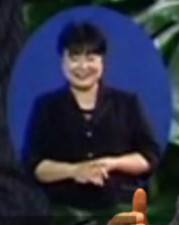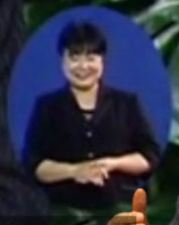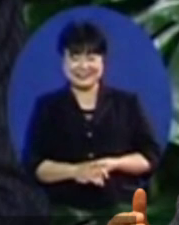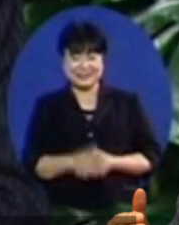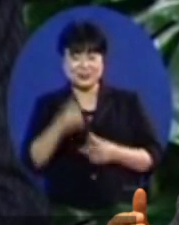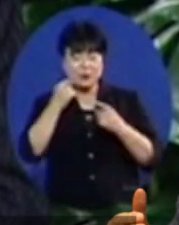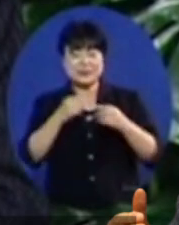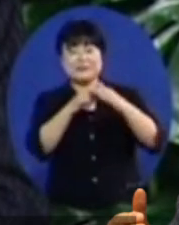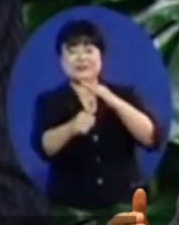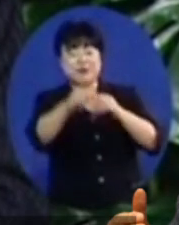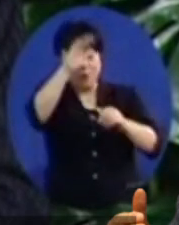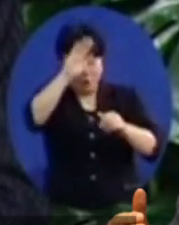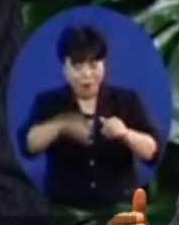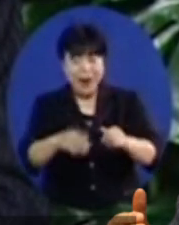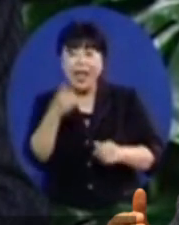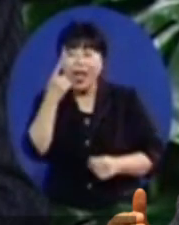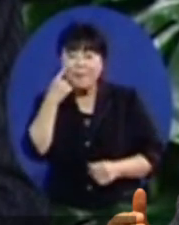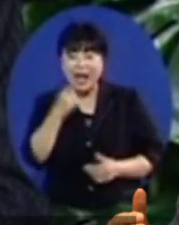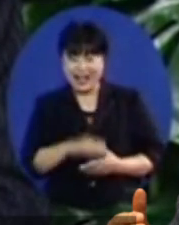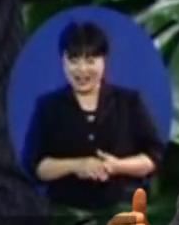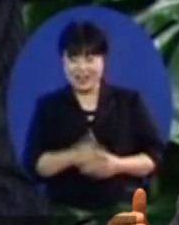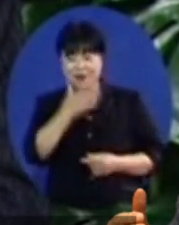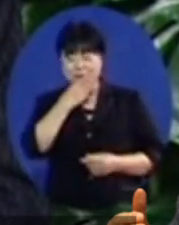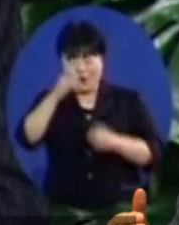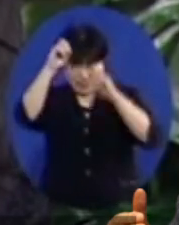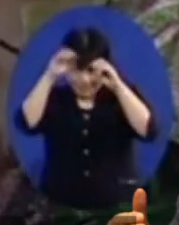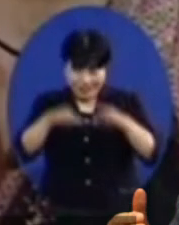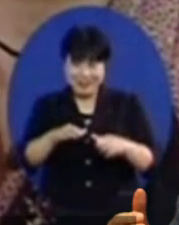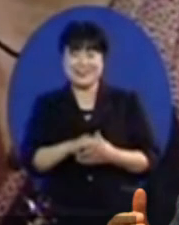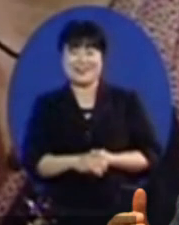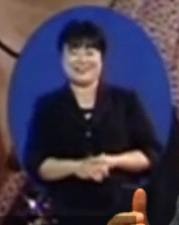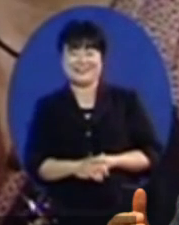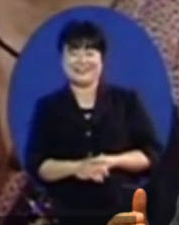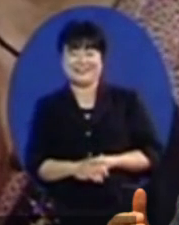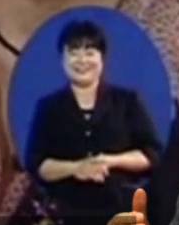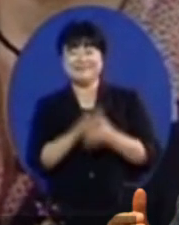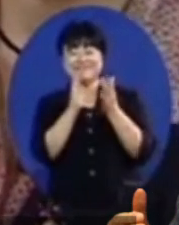저를 신방 오락해 보십시오. 여러분 집에 복이 떨어지지.